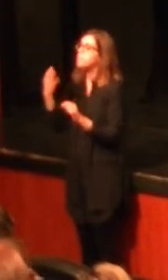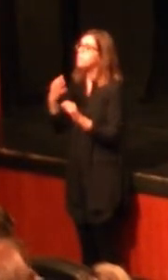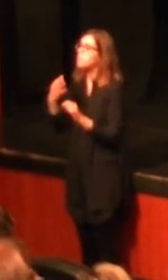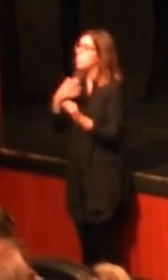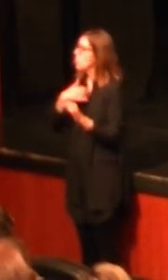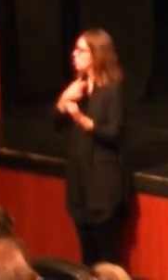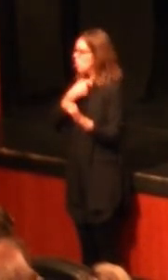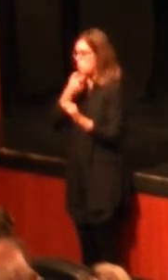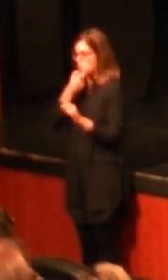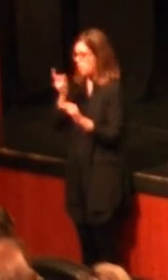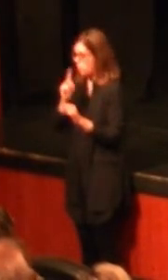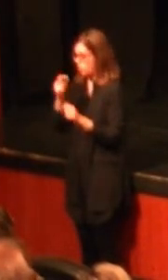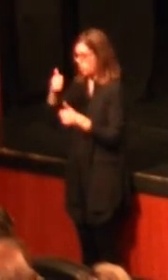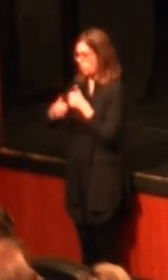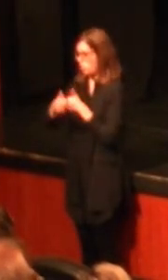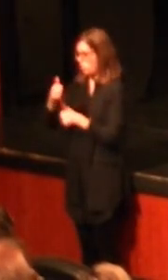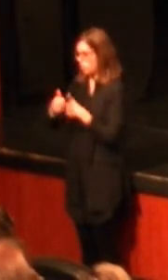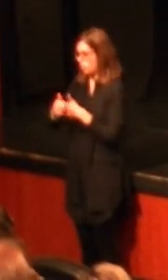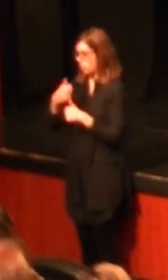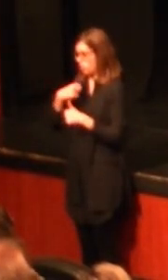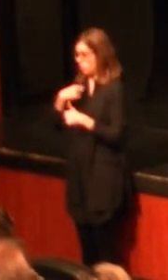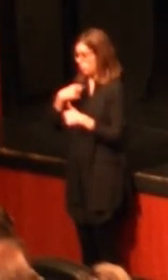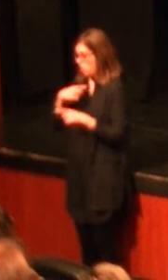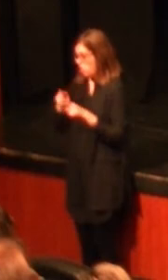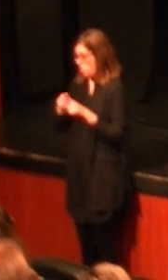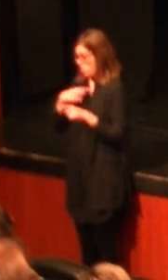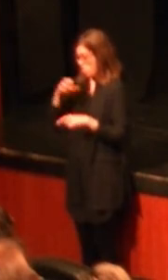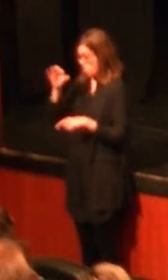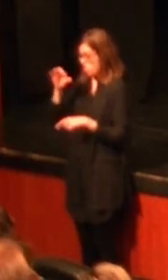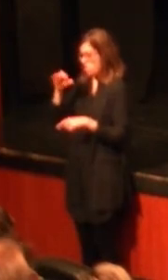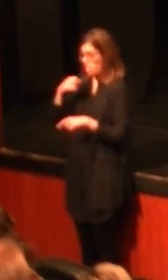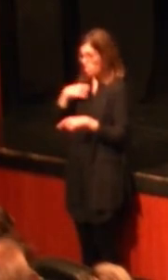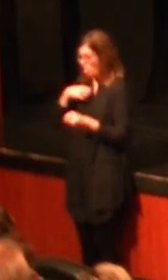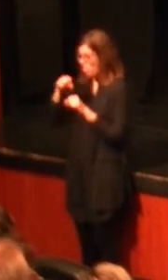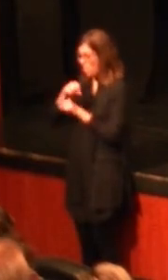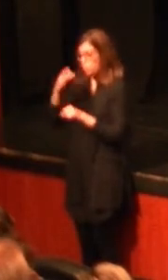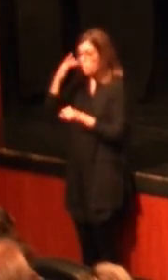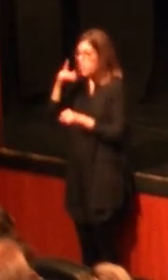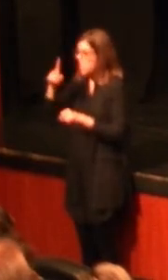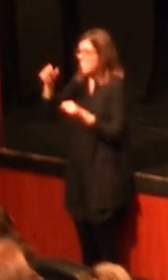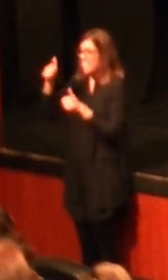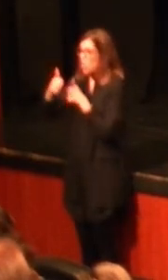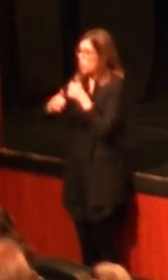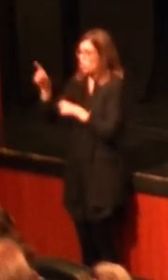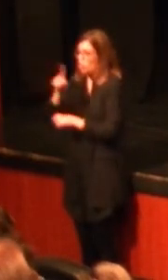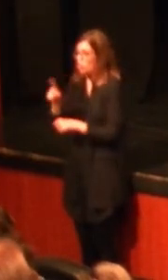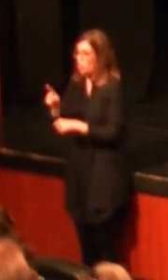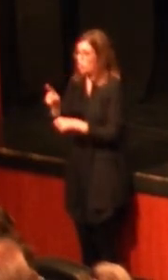haguessin concursos. Jo, en nom dels Pronis, defenso que no hi hagi concursos.